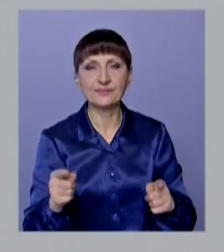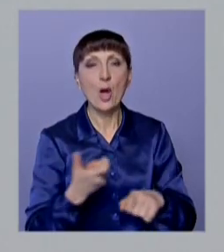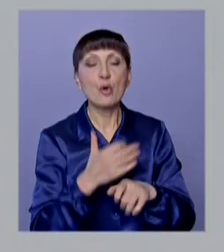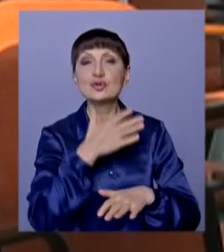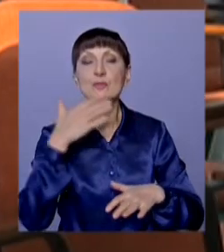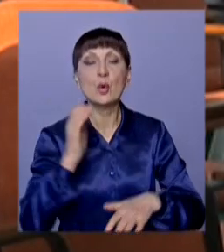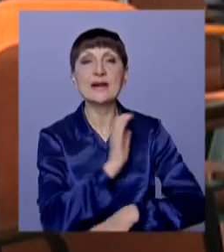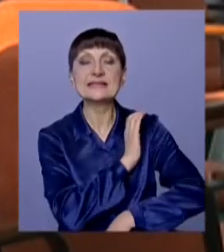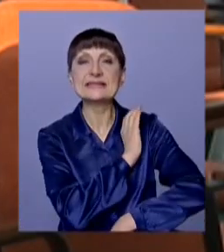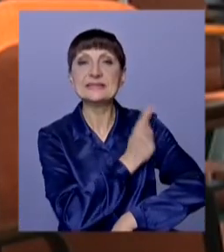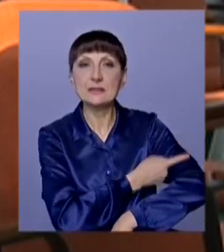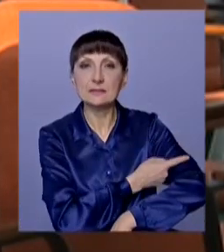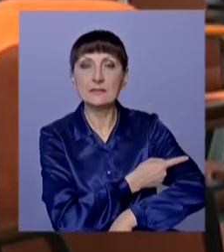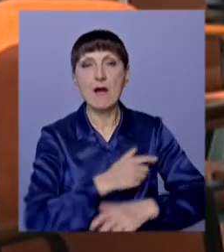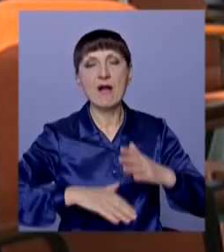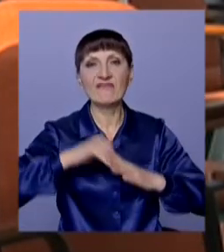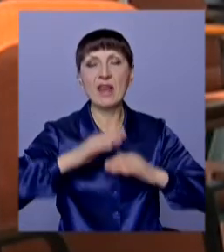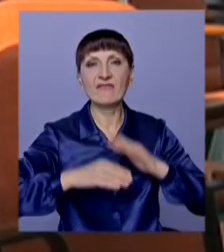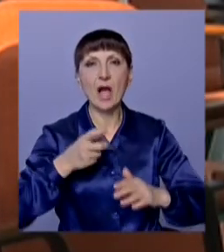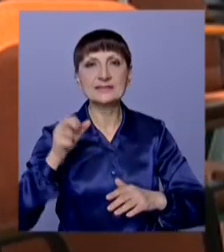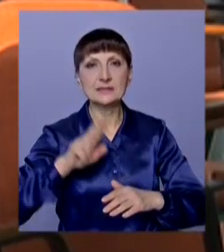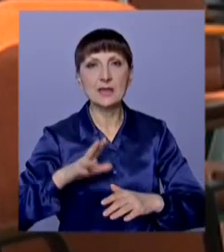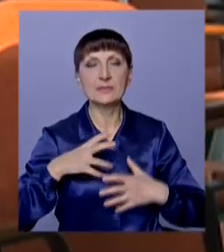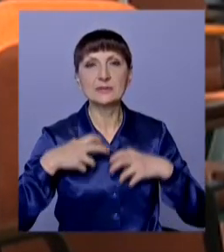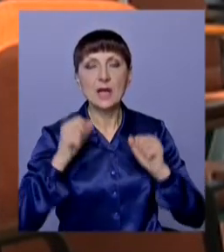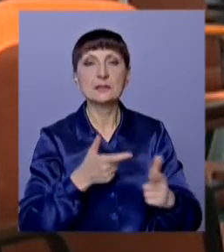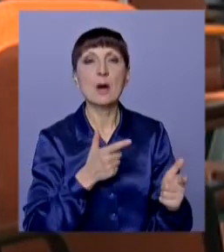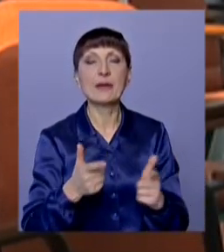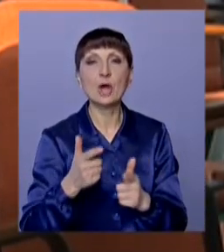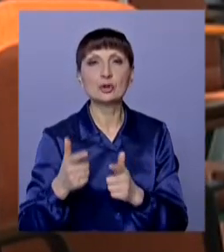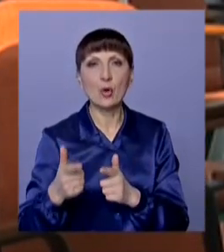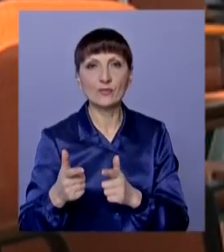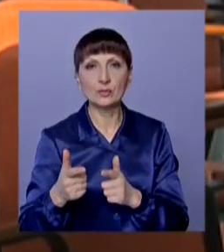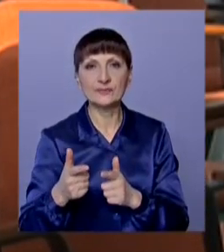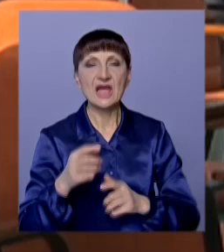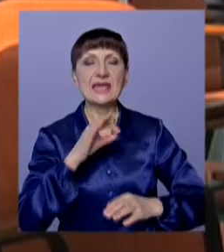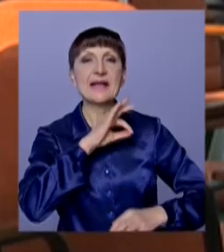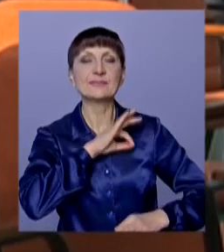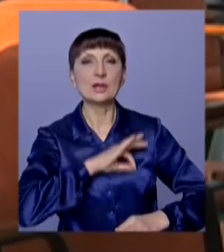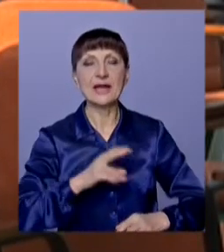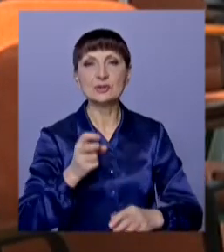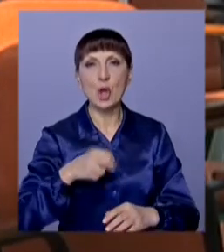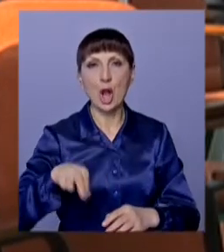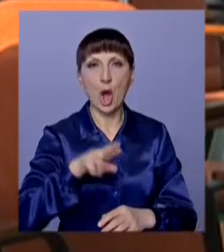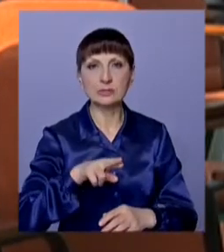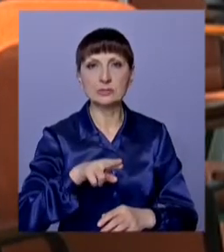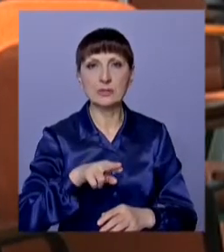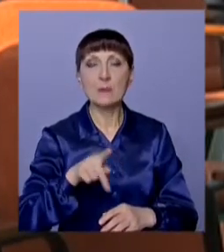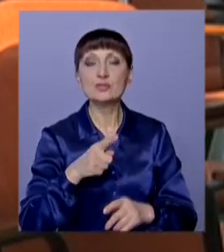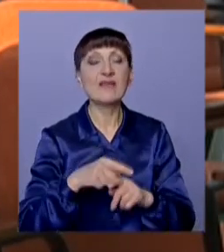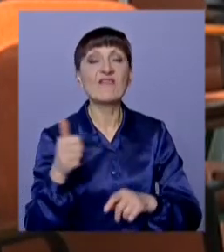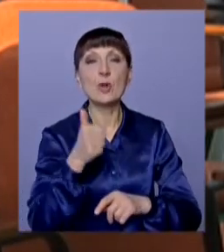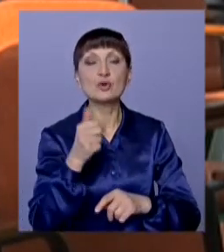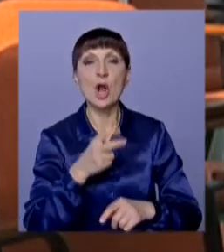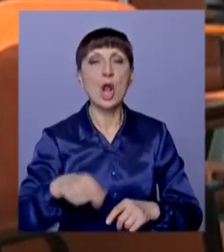много сил к квалификации было положено на подготовку и эксплуатацию льда, потому что шорт-трек это в первую